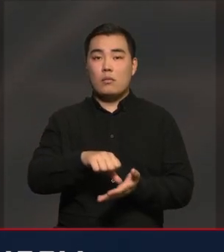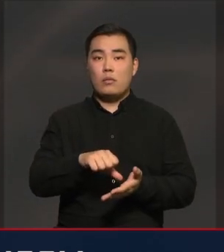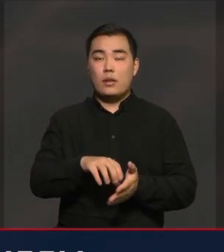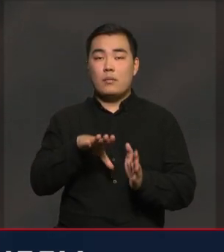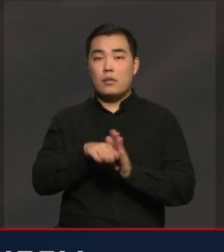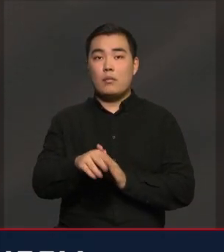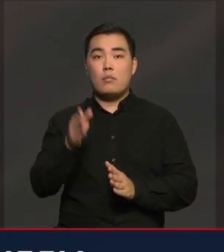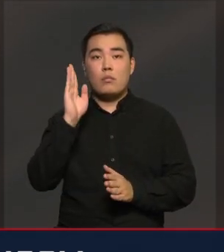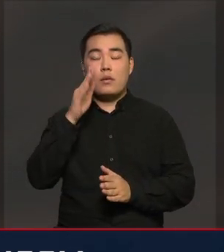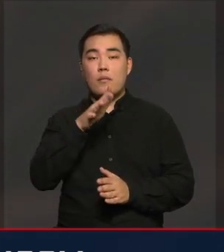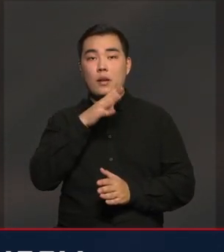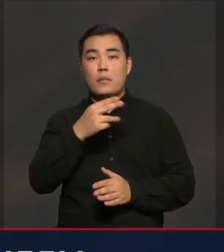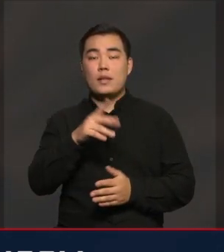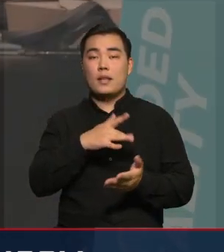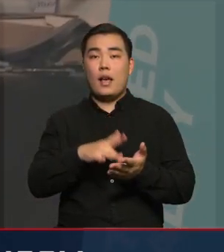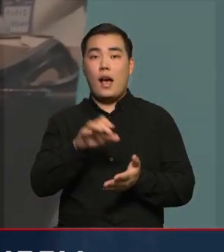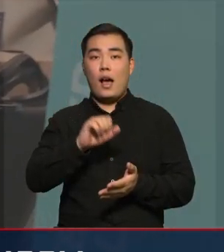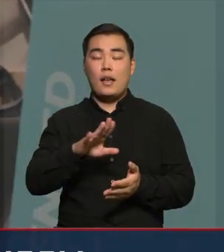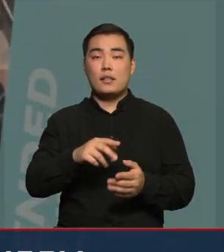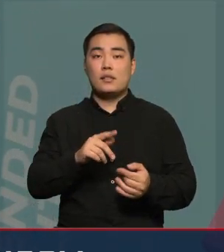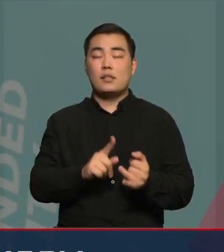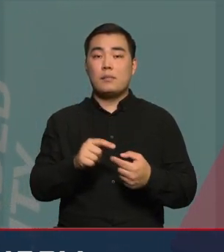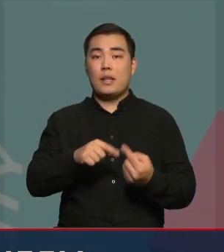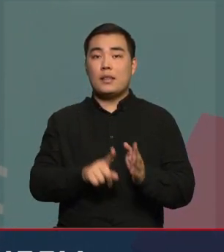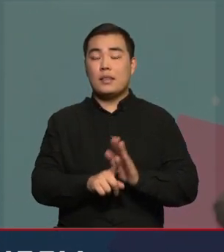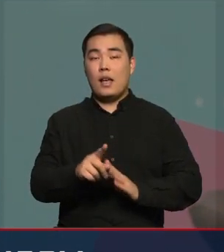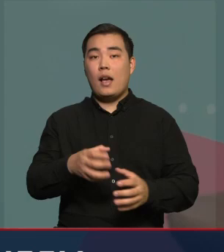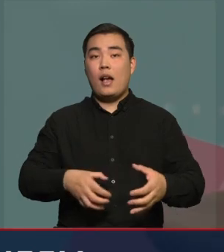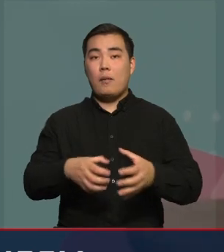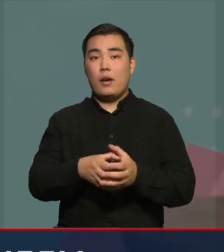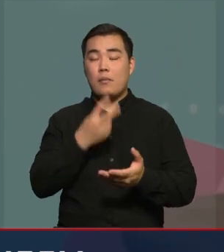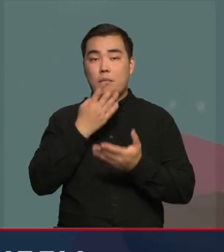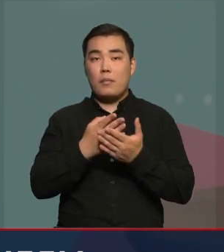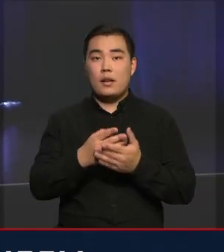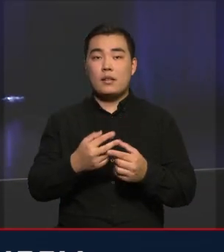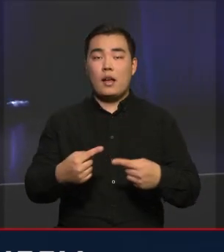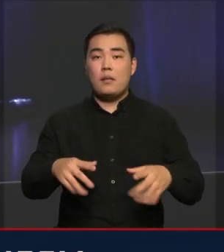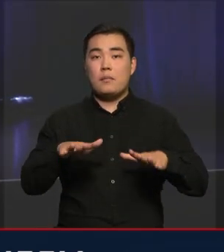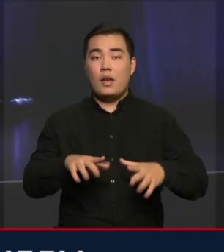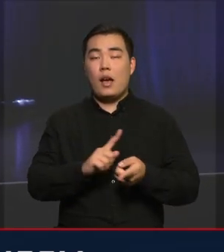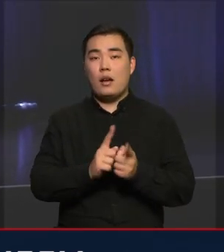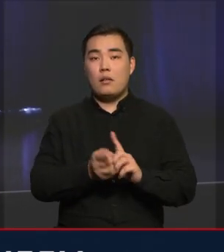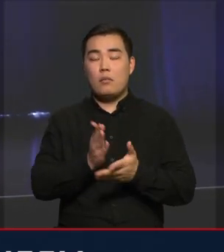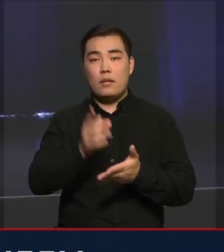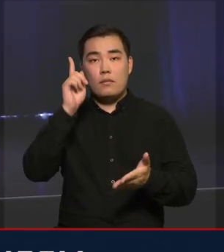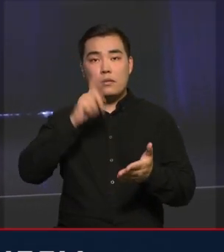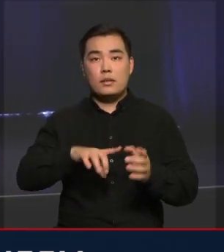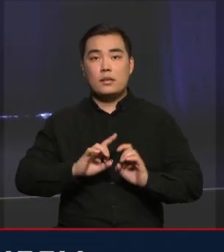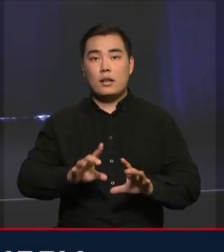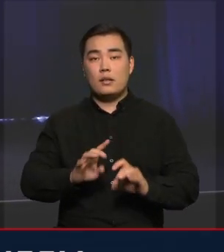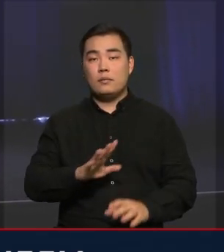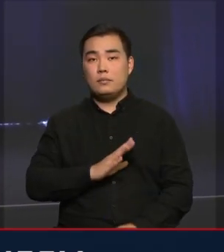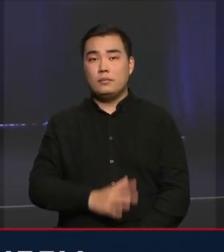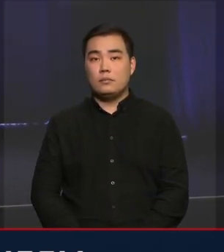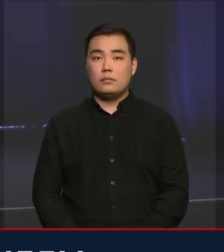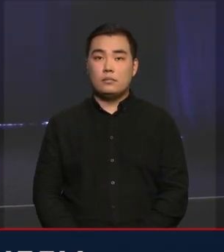қатысушылар алдағы уақытта Орталық Азия ірі стартап жобалар мен компаниялар шоғырланатын аймаққа айналады деп сенім білдірді.